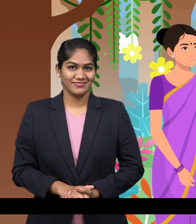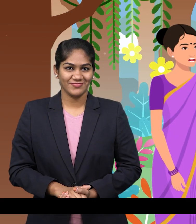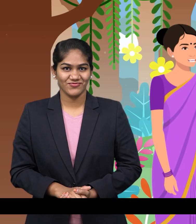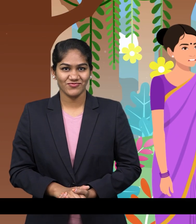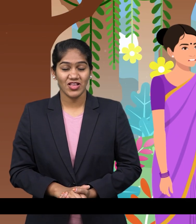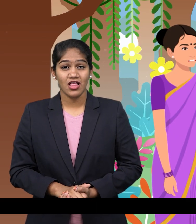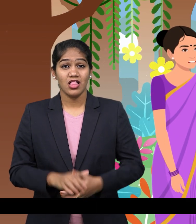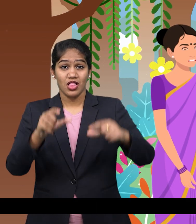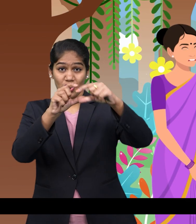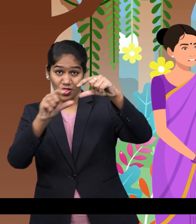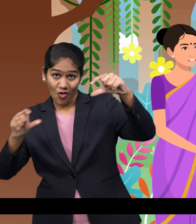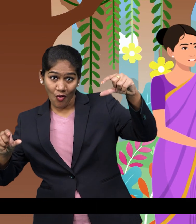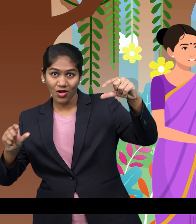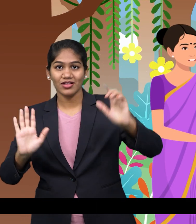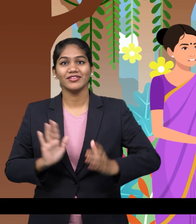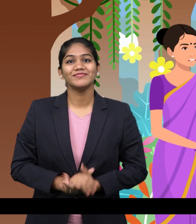लंबा,